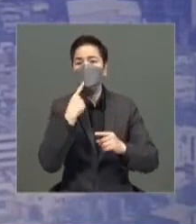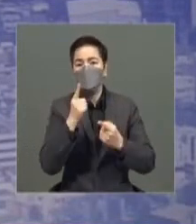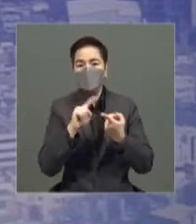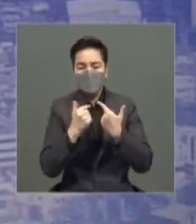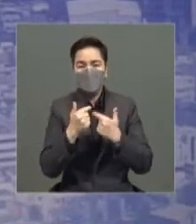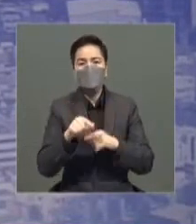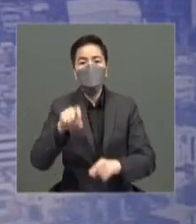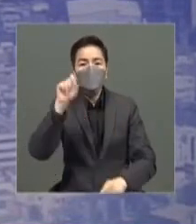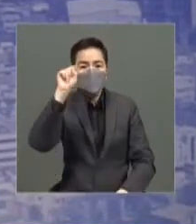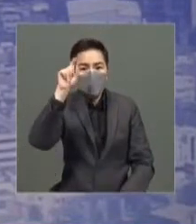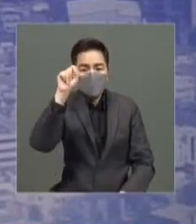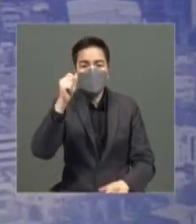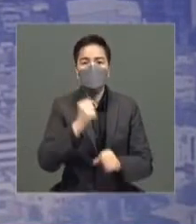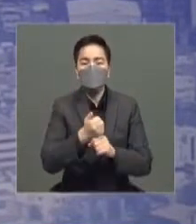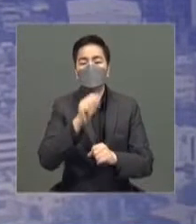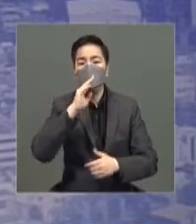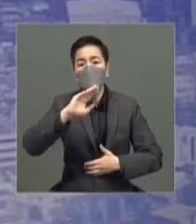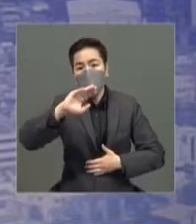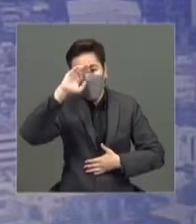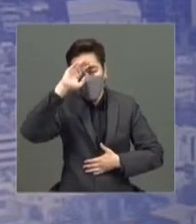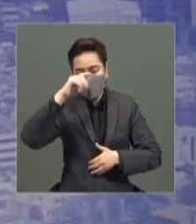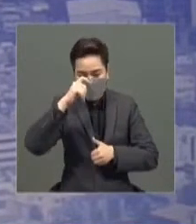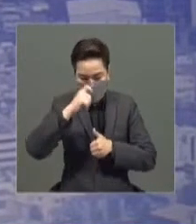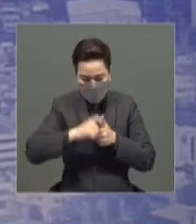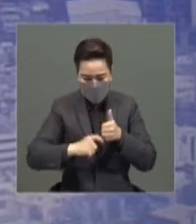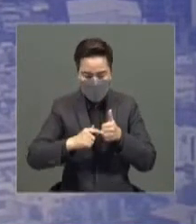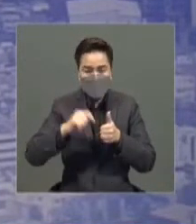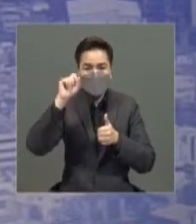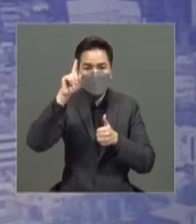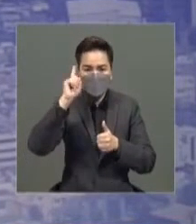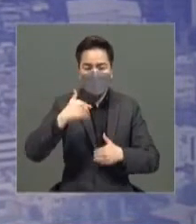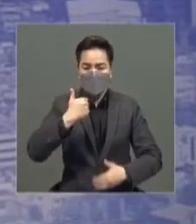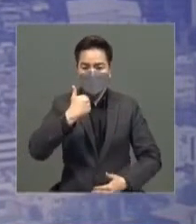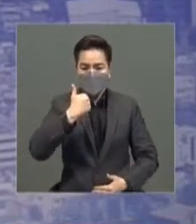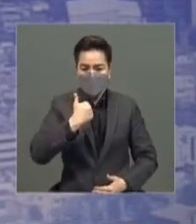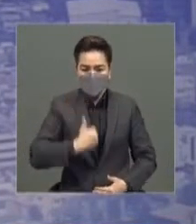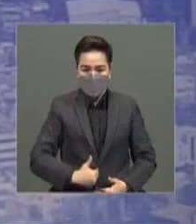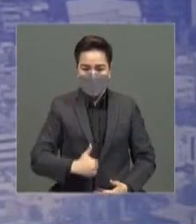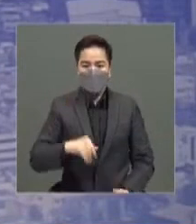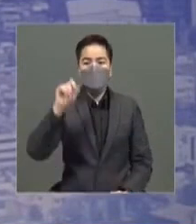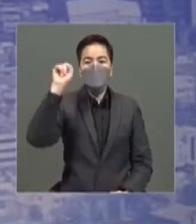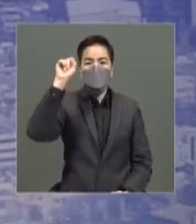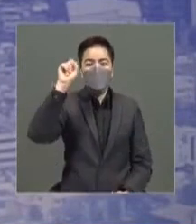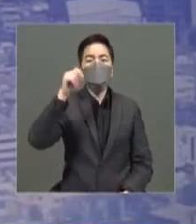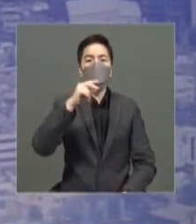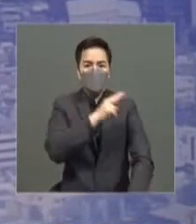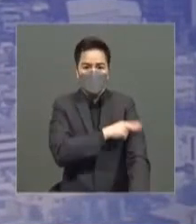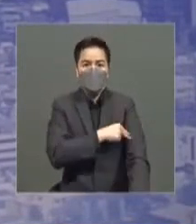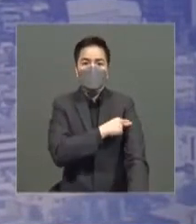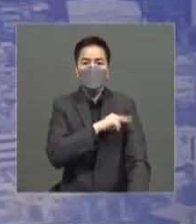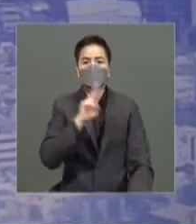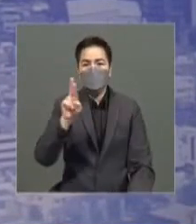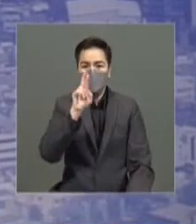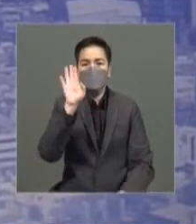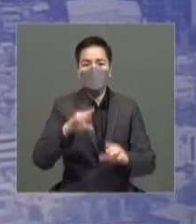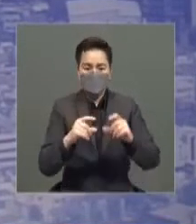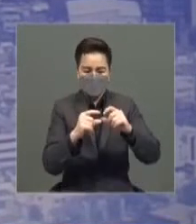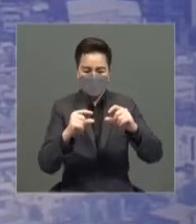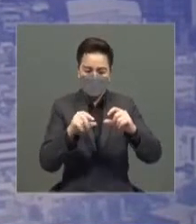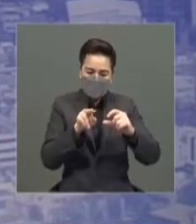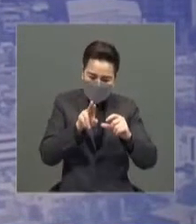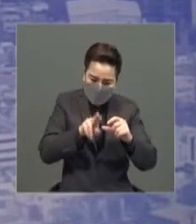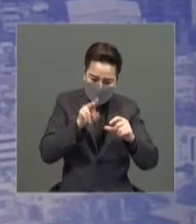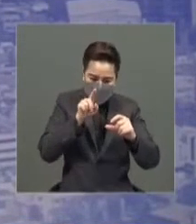ฉุกเฉินเช่นผู้ป่วยฉุกเฉินต้องผ่าตัดเร่งด่วนอันนี้หลายโรงพยาบาลก็ใช้การตรวจแบบ rapid test เหมือน